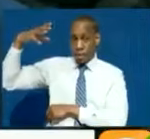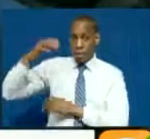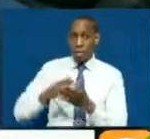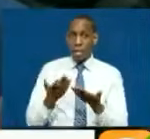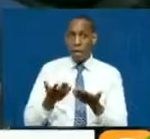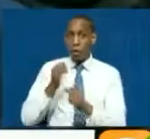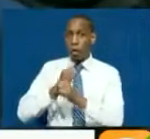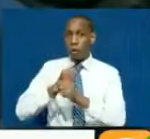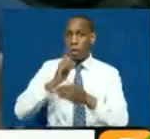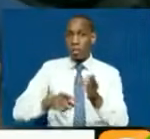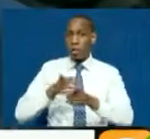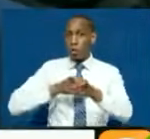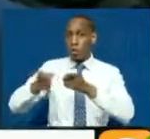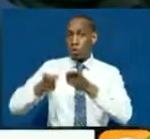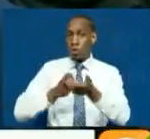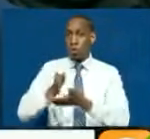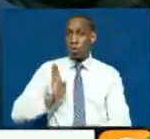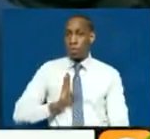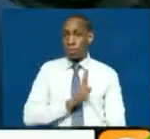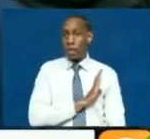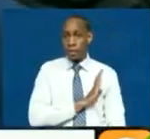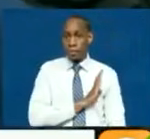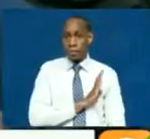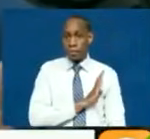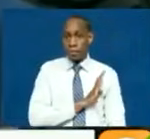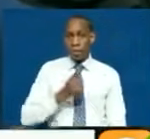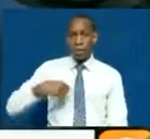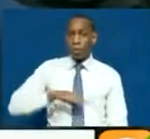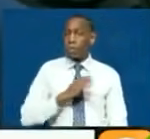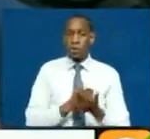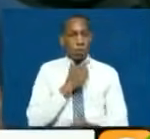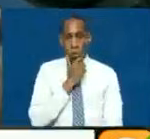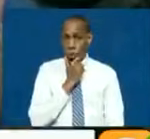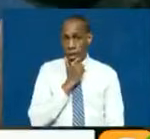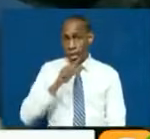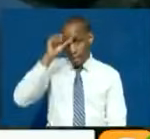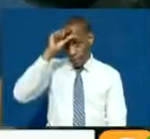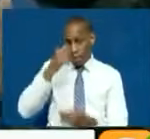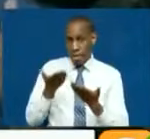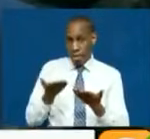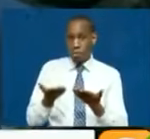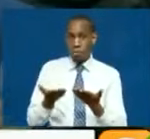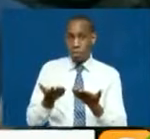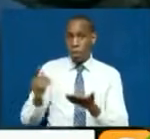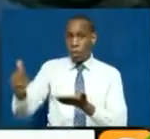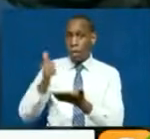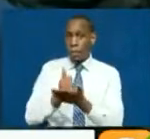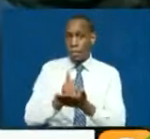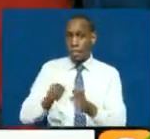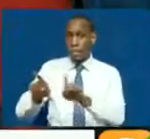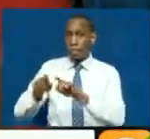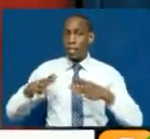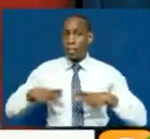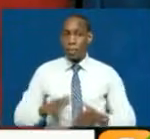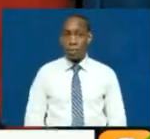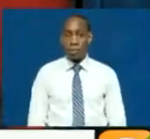their work now is being run by the board. We are just wondering how the government ended up appointing such